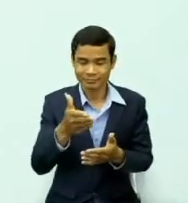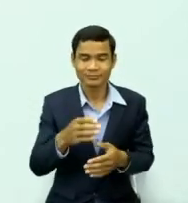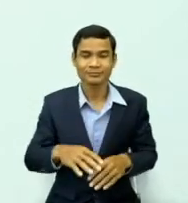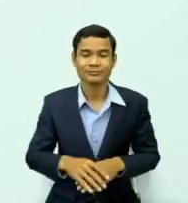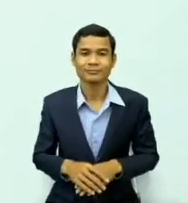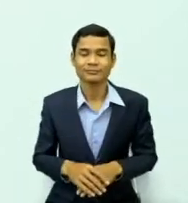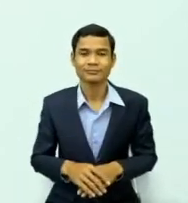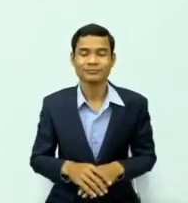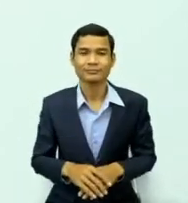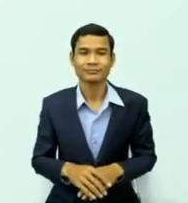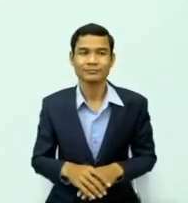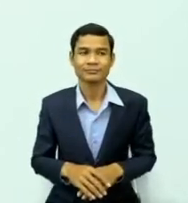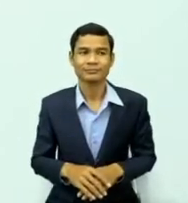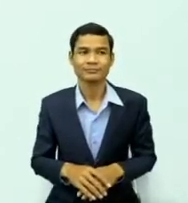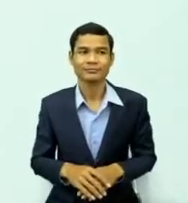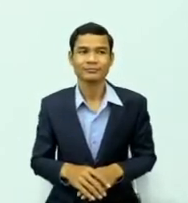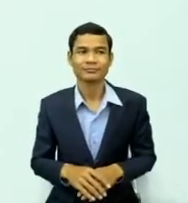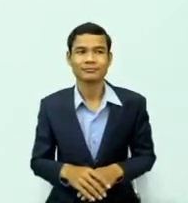anh